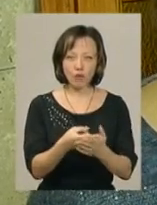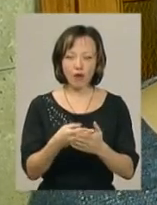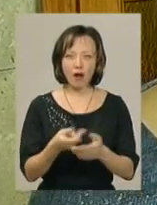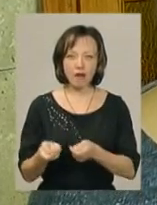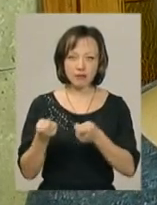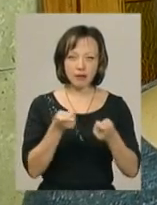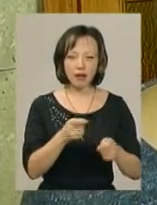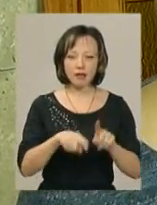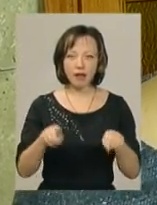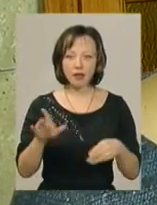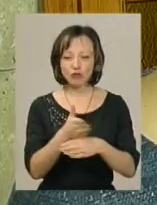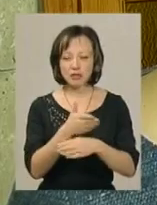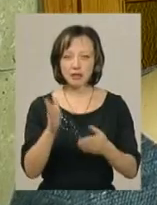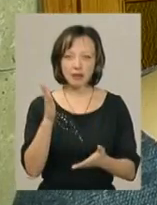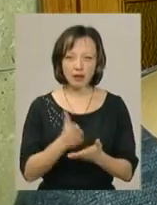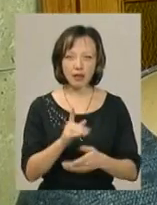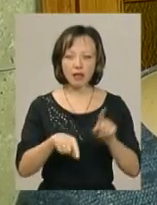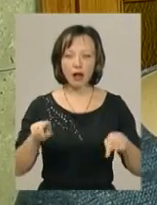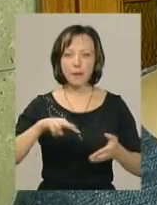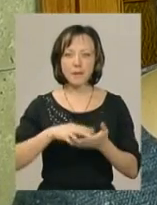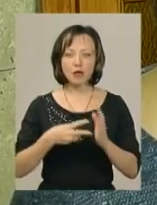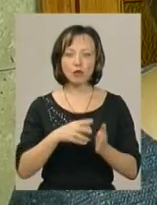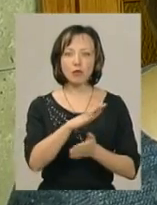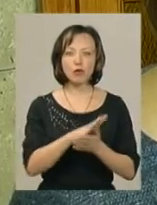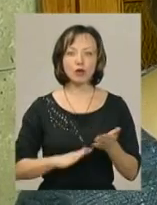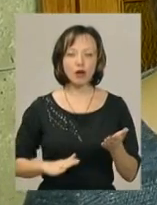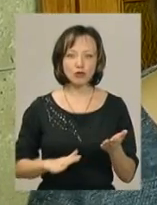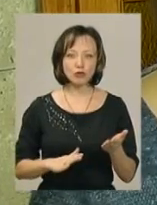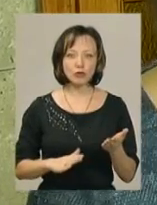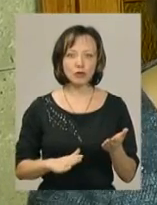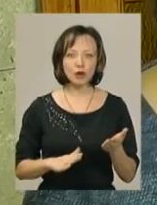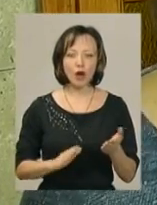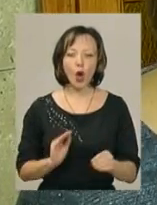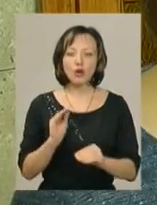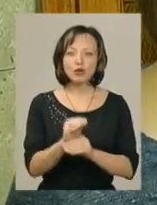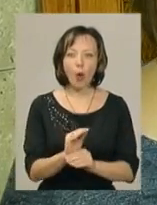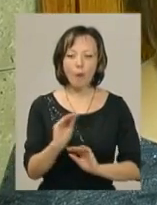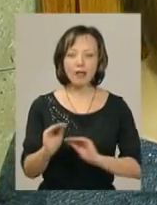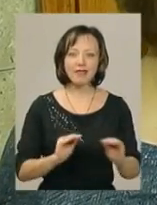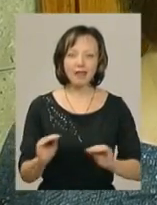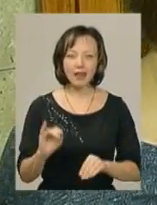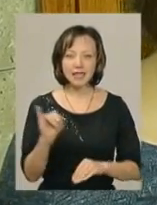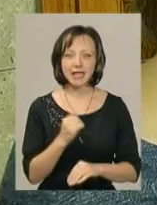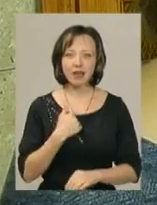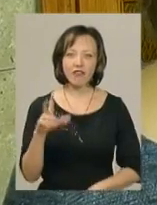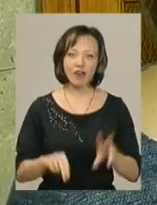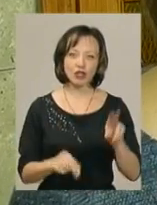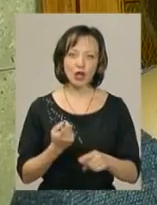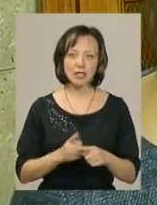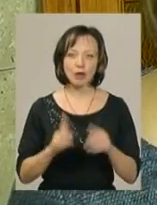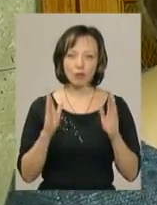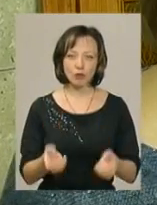Деякі частини є, деякі ми плануємо в подальшому дообладнати і я вважаю, що це буде